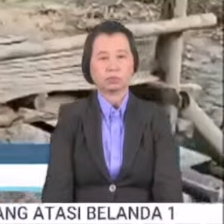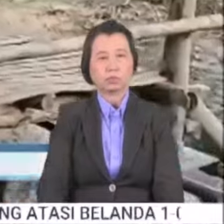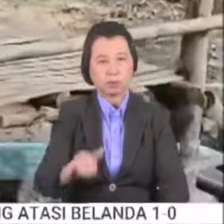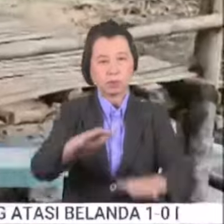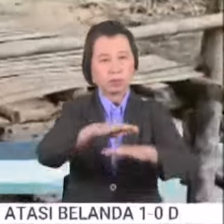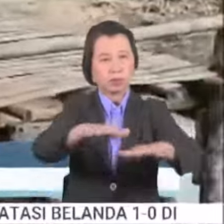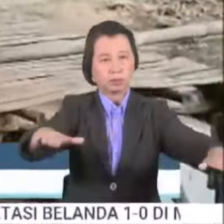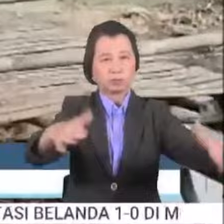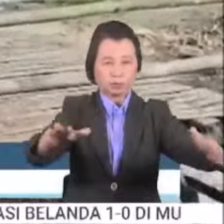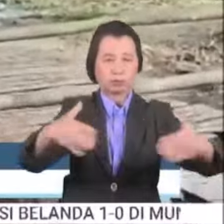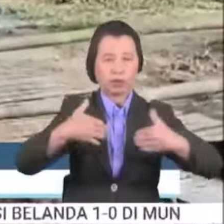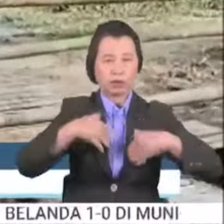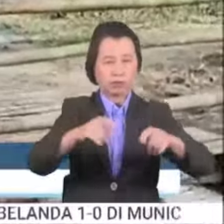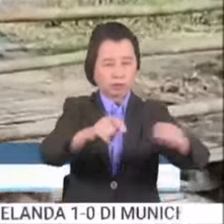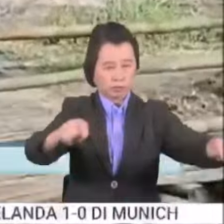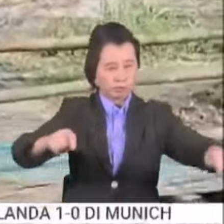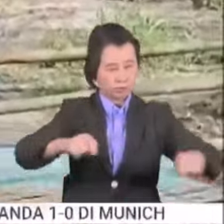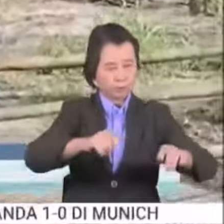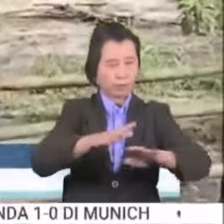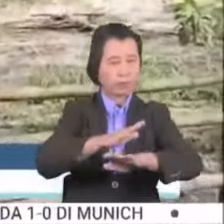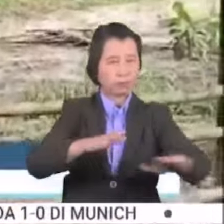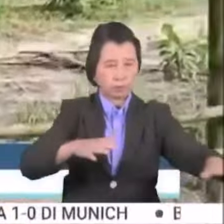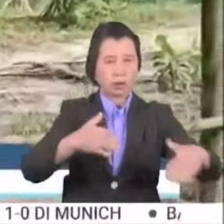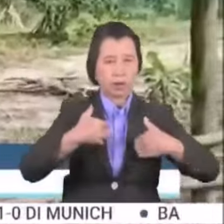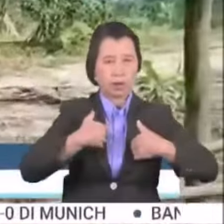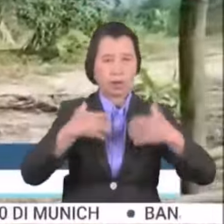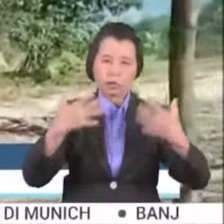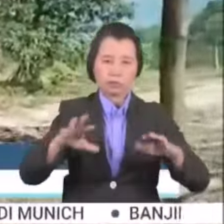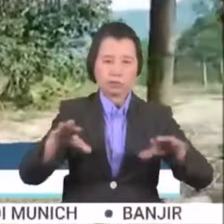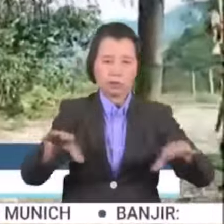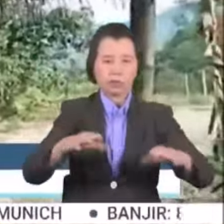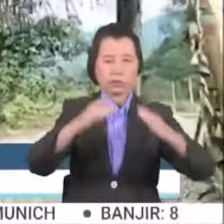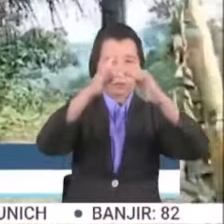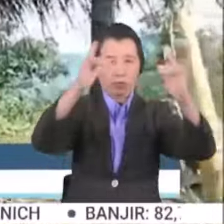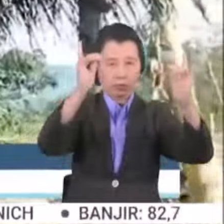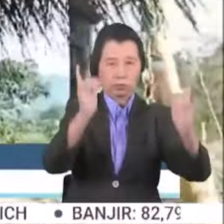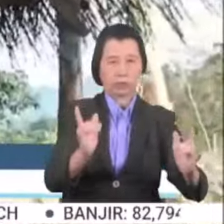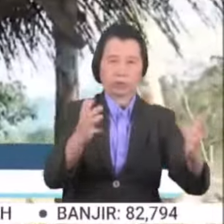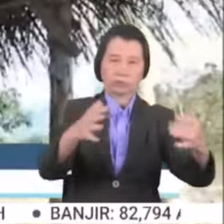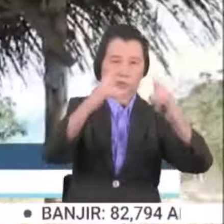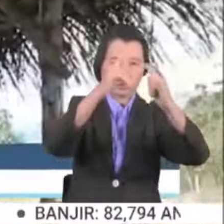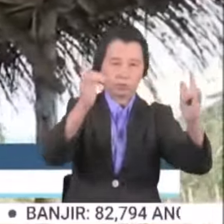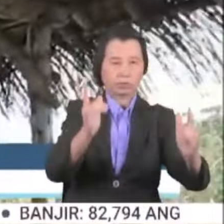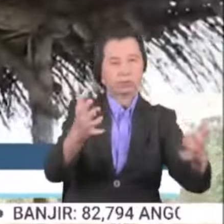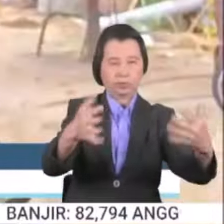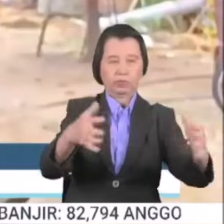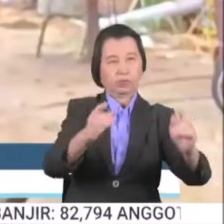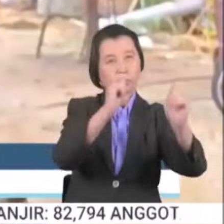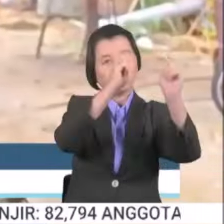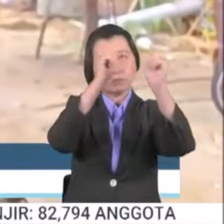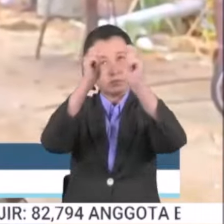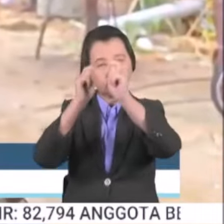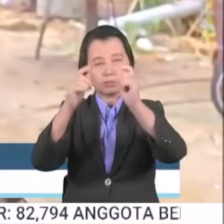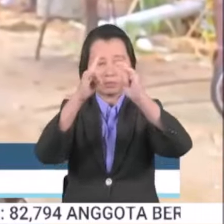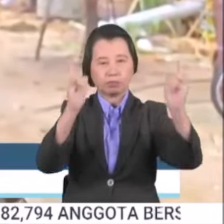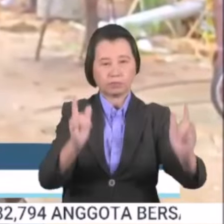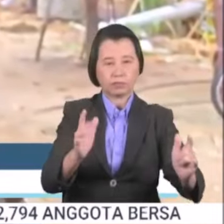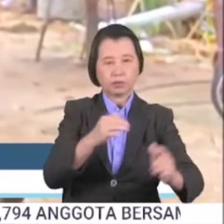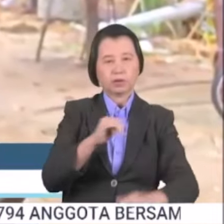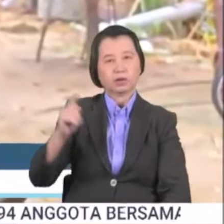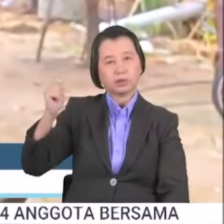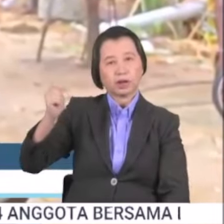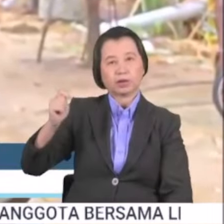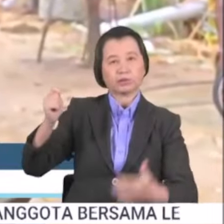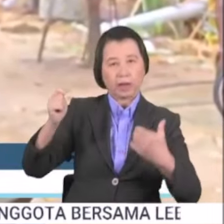Tapak dah ada, kita dah tolak. Dah kira mana kita dah buat rumah sikit-sikit dah. Lepas tu, yang kemudahan tandasnya